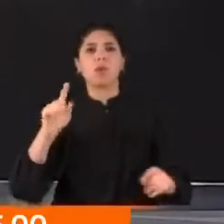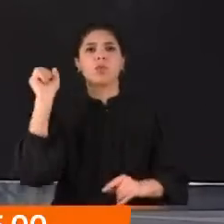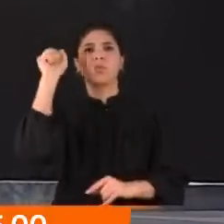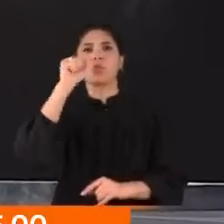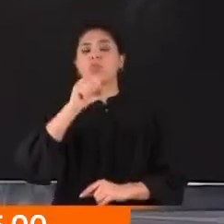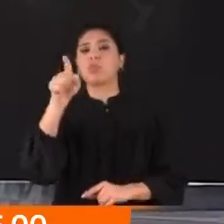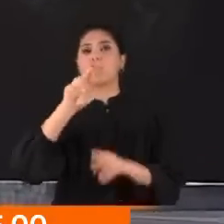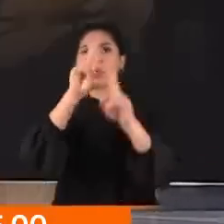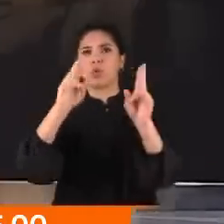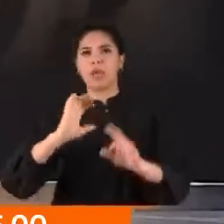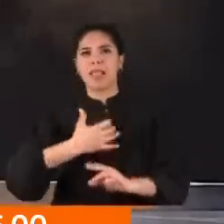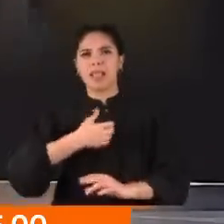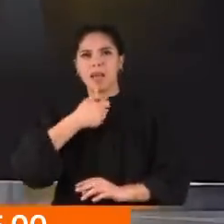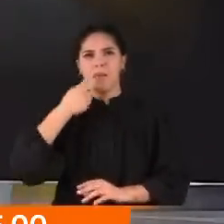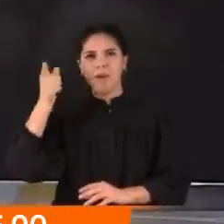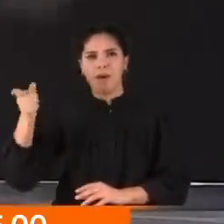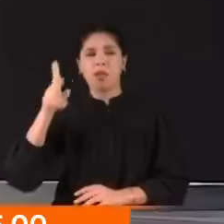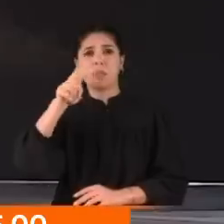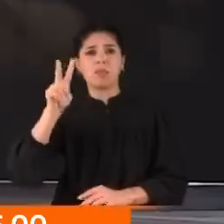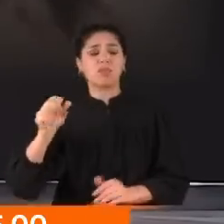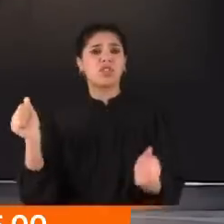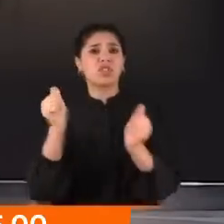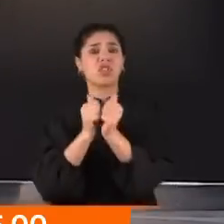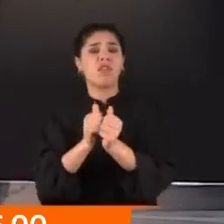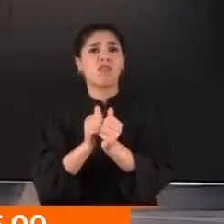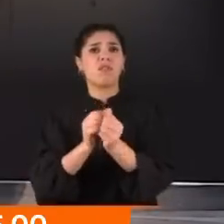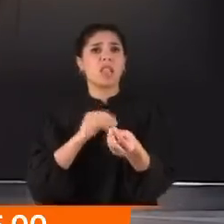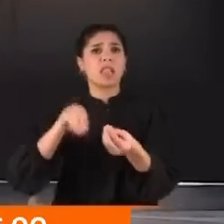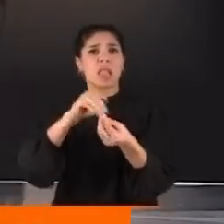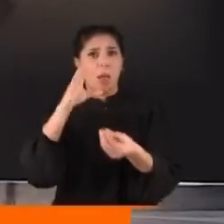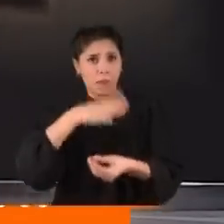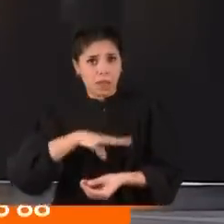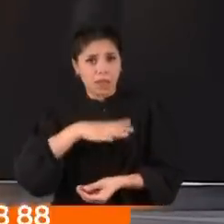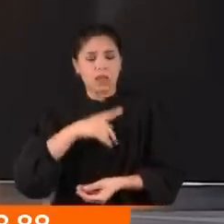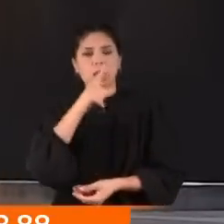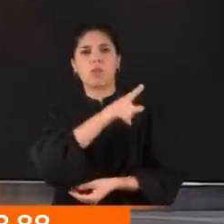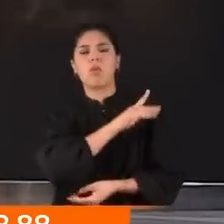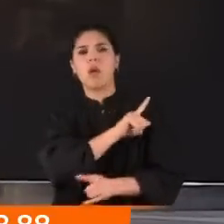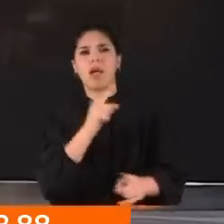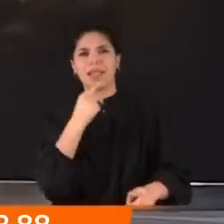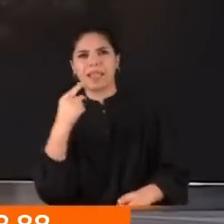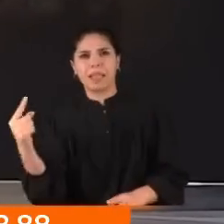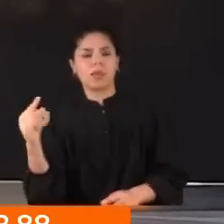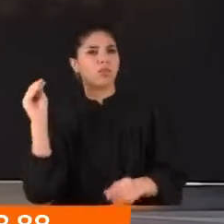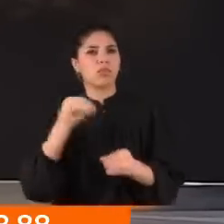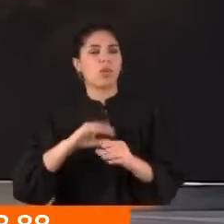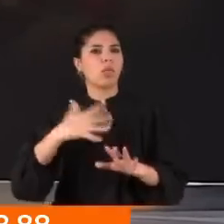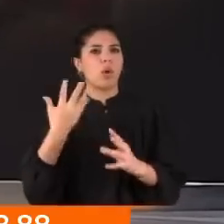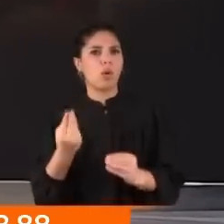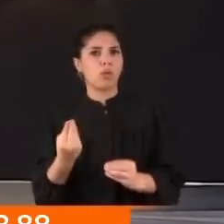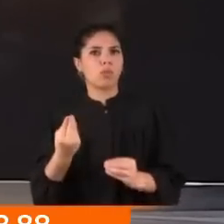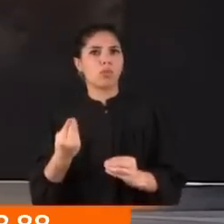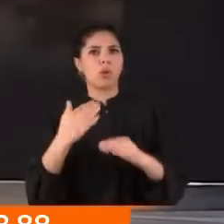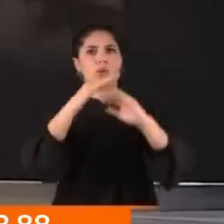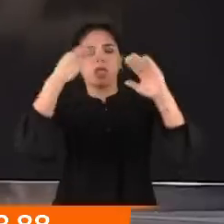kirayı 22 katına çıkarmak istedi. Tam 22 kat. Bu talep görmedi tabii. Sonucu ne oldu dersiniz? tavandan